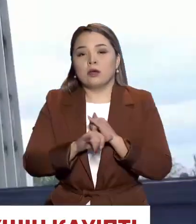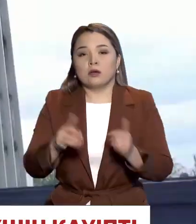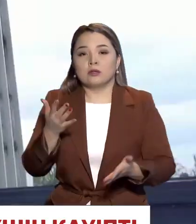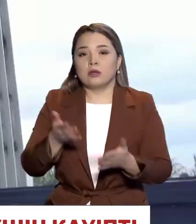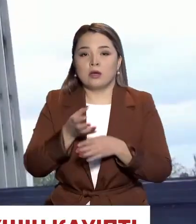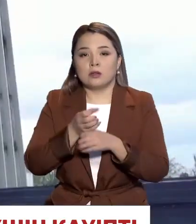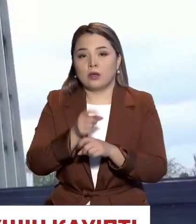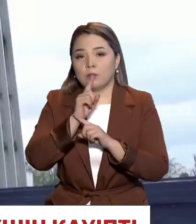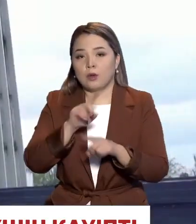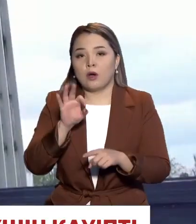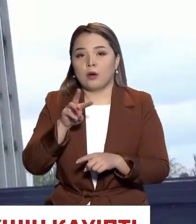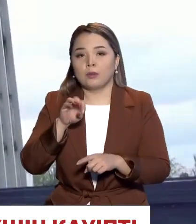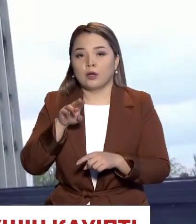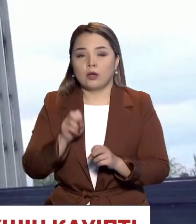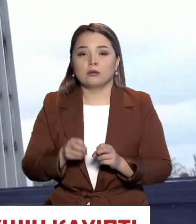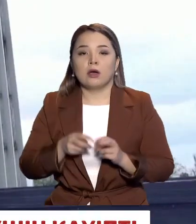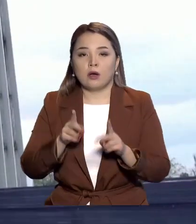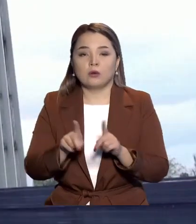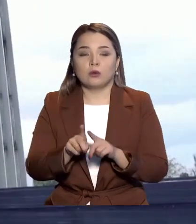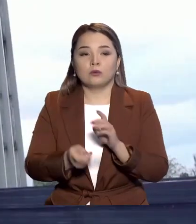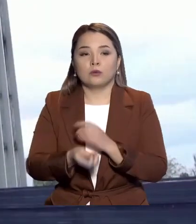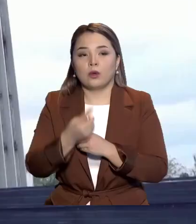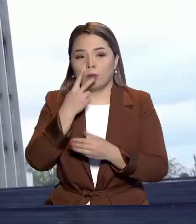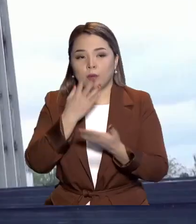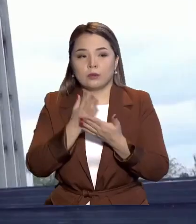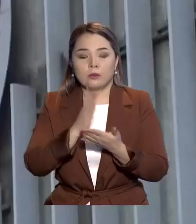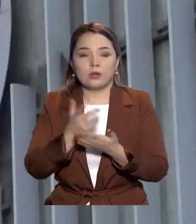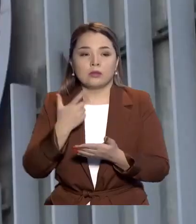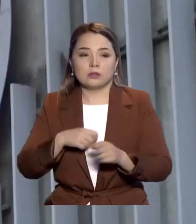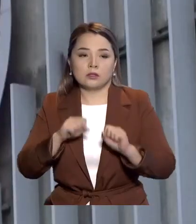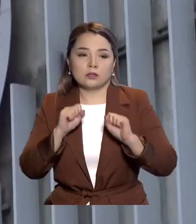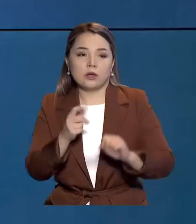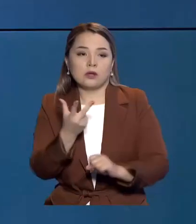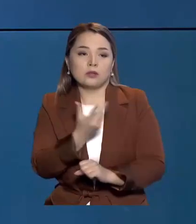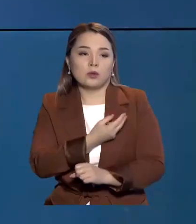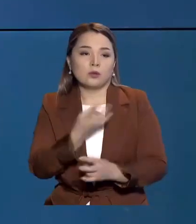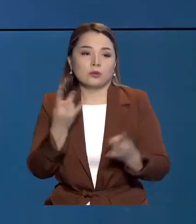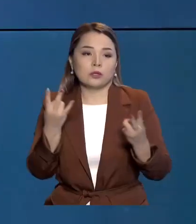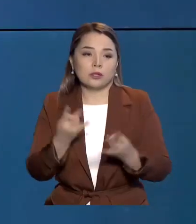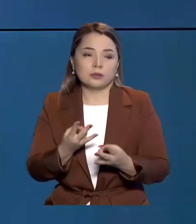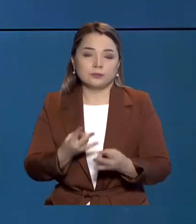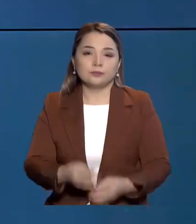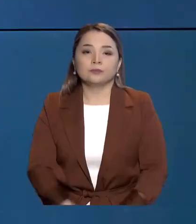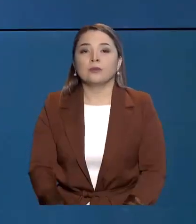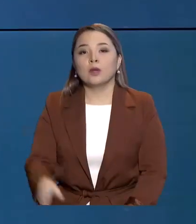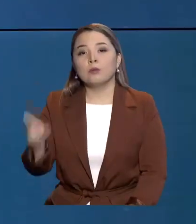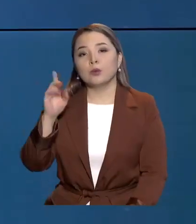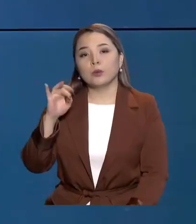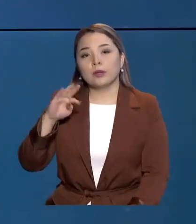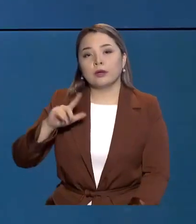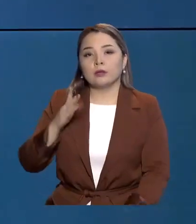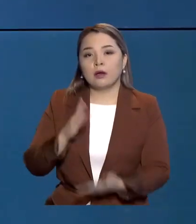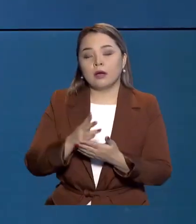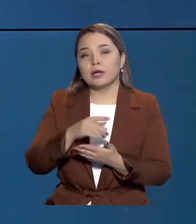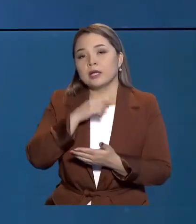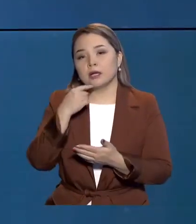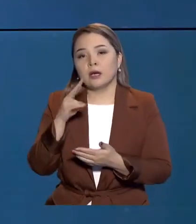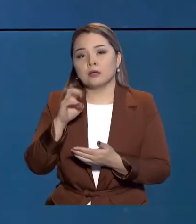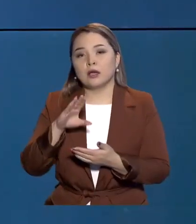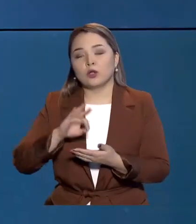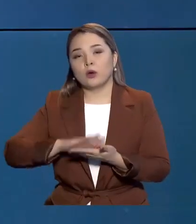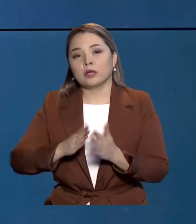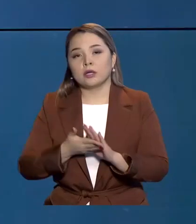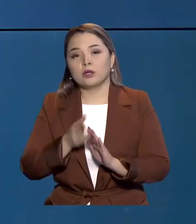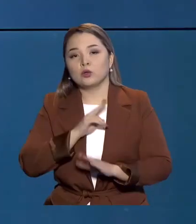азаймаса, омикроннан да қауіпті вирус пайда болуы мүмкін. Брюссельде Ресей НАТО кеңесінің келіссөзі